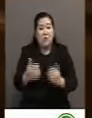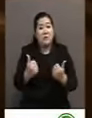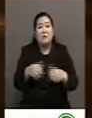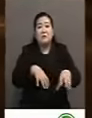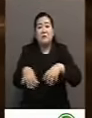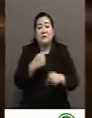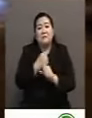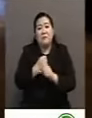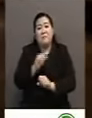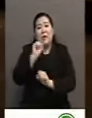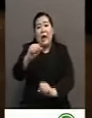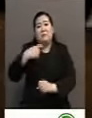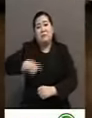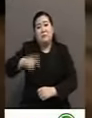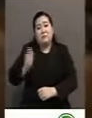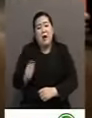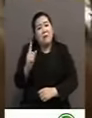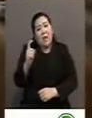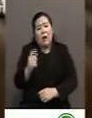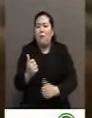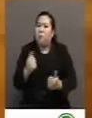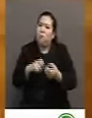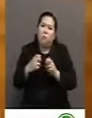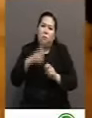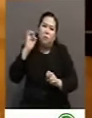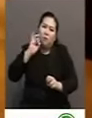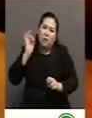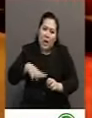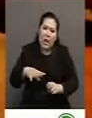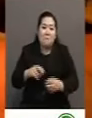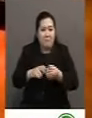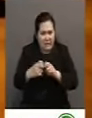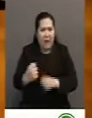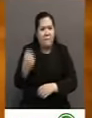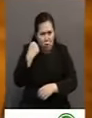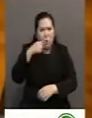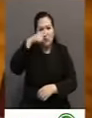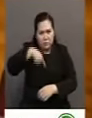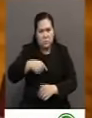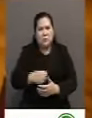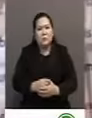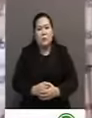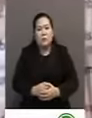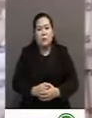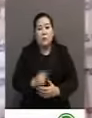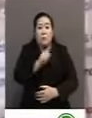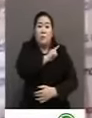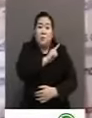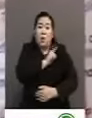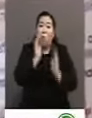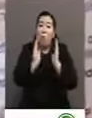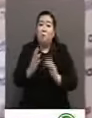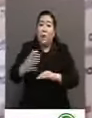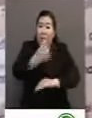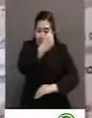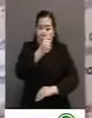การตามหมายของศาลได้นี่เป็นกรณีร้ายแรงนะคะและก็เป็นปัญหาความมั่นคงของชาติดังนั้นเป็นหน้าที่ของผู้มีอำนาจที่